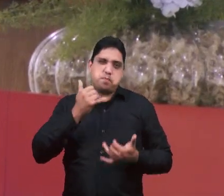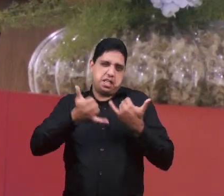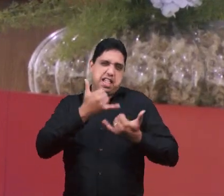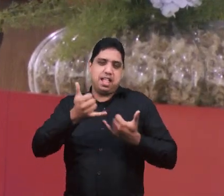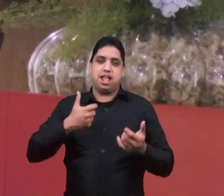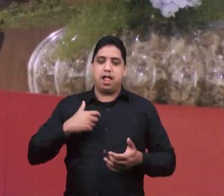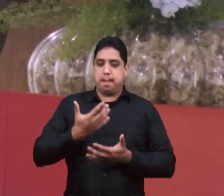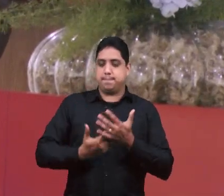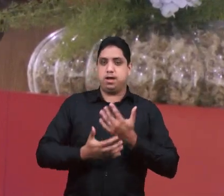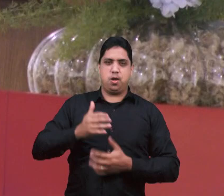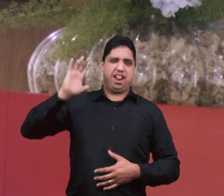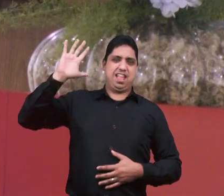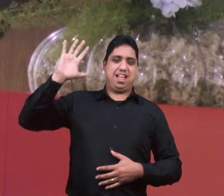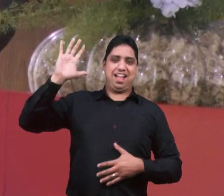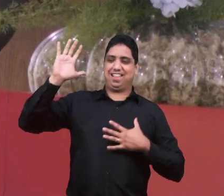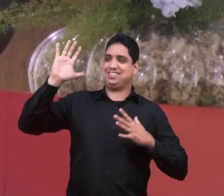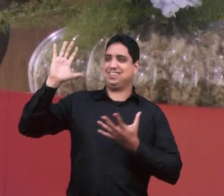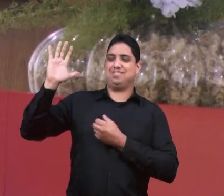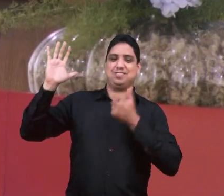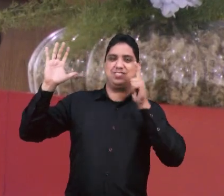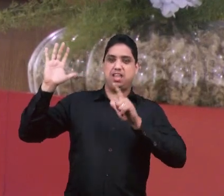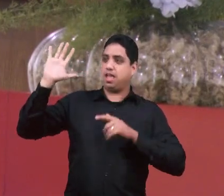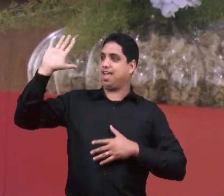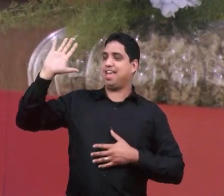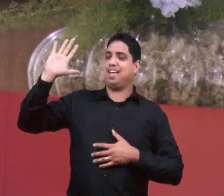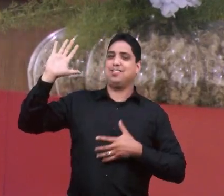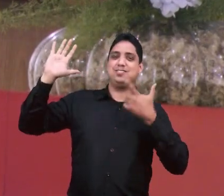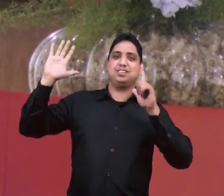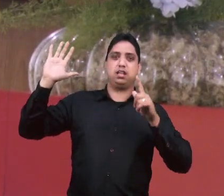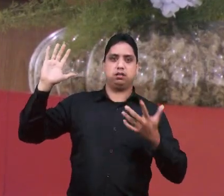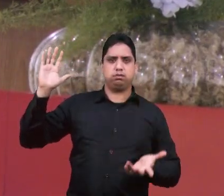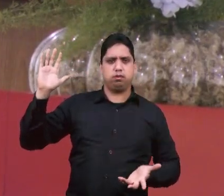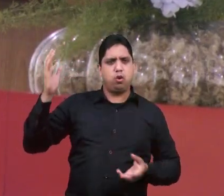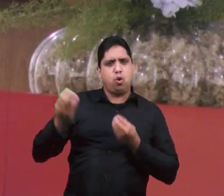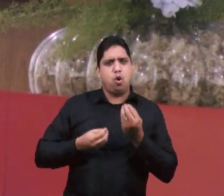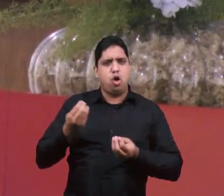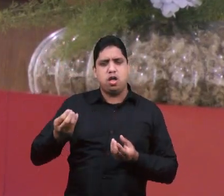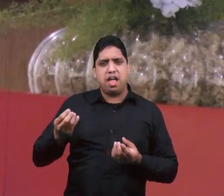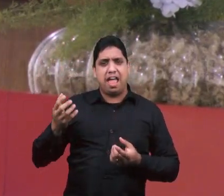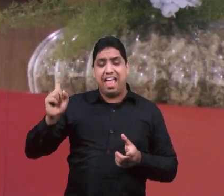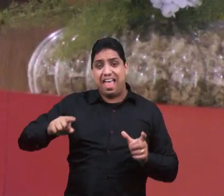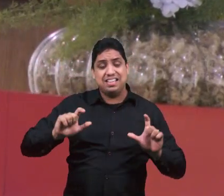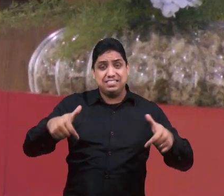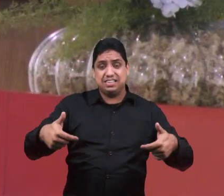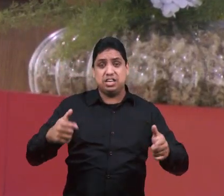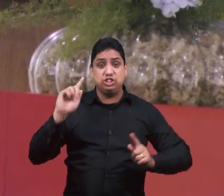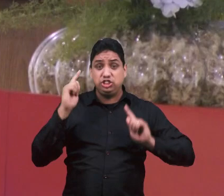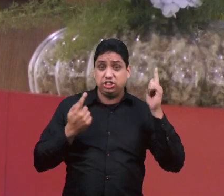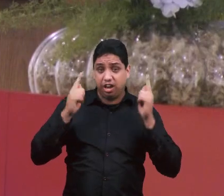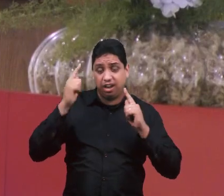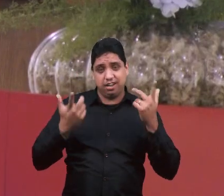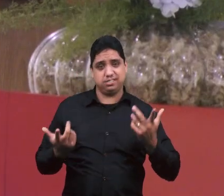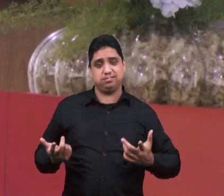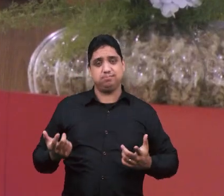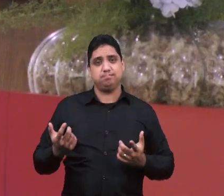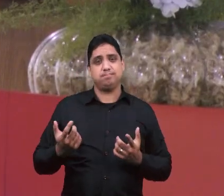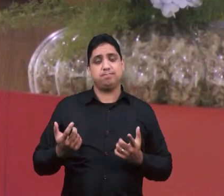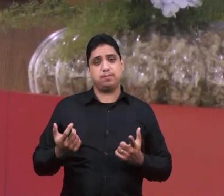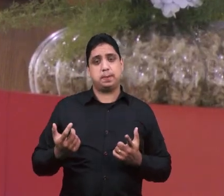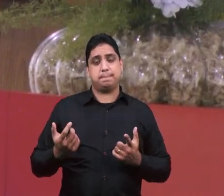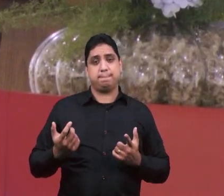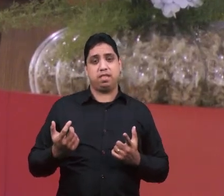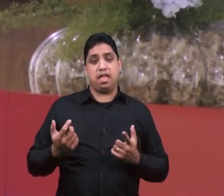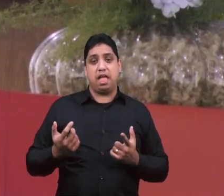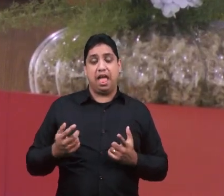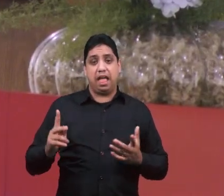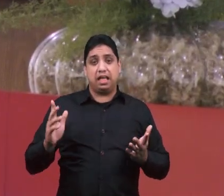Et après, pour faire quoi? Donc, il a senti une expérience, il a eu une expérience, il a senti, cela se passe n'importe quel endroit, qu'on nous parle la